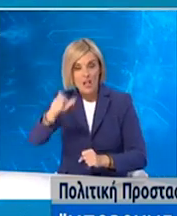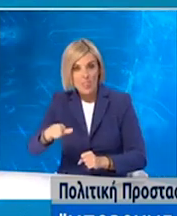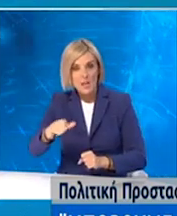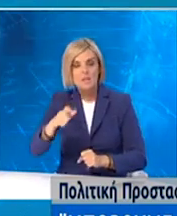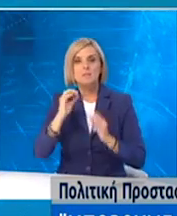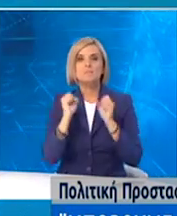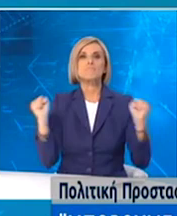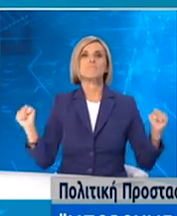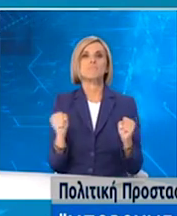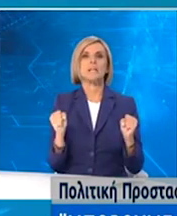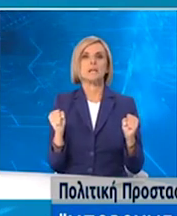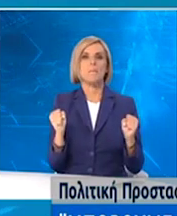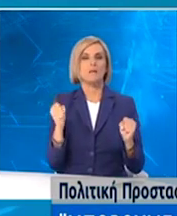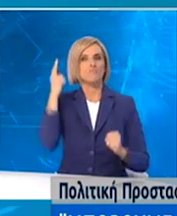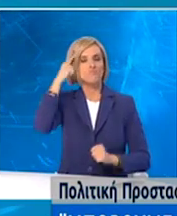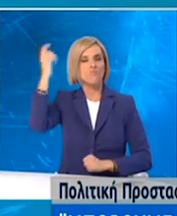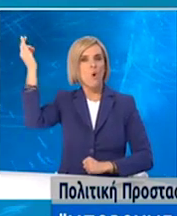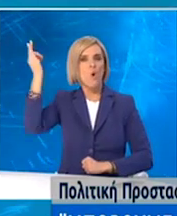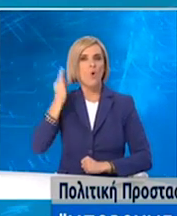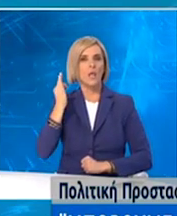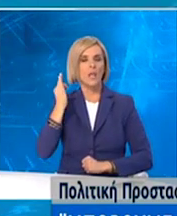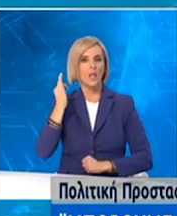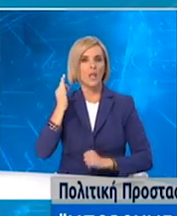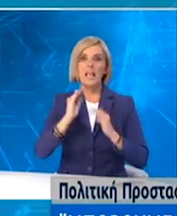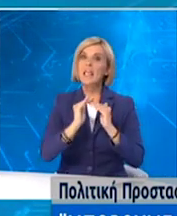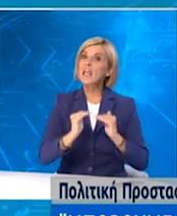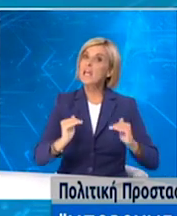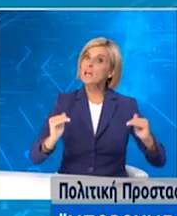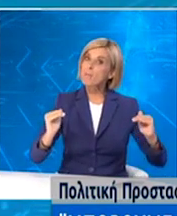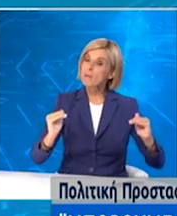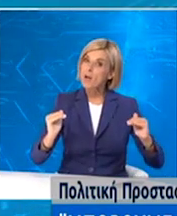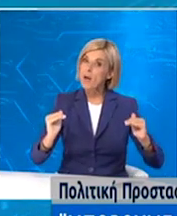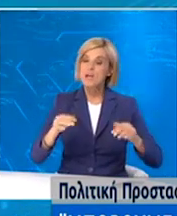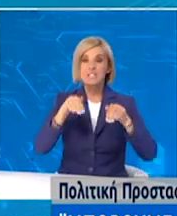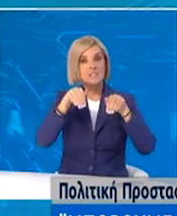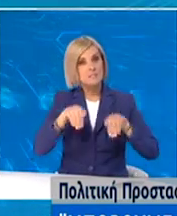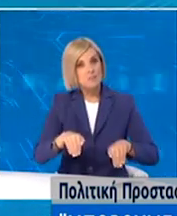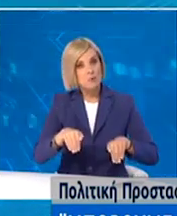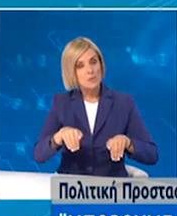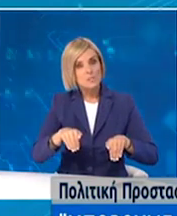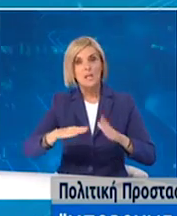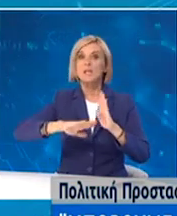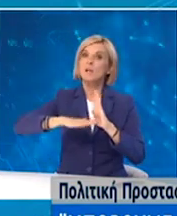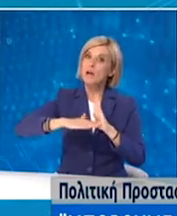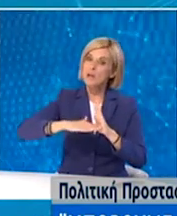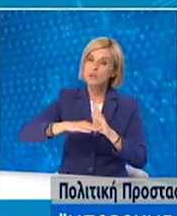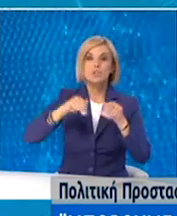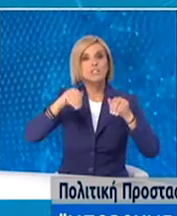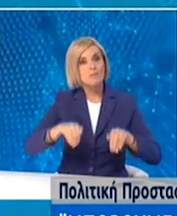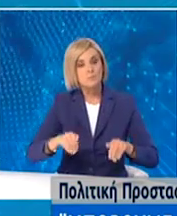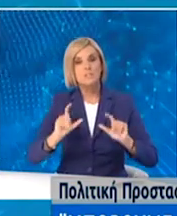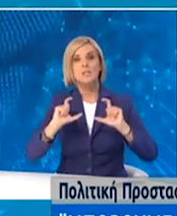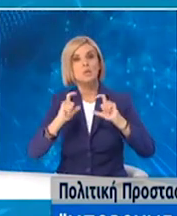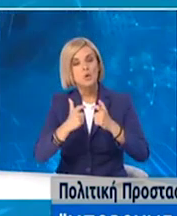και αντιληφθεί ότι πέρα από την ύπαρξη τη δική μας υπάρχει πάντα ο εργαζόμενος, ο συγγενής μας, ο φίλος μας, ο οποίος και αυτός